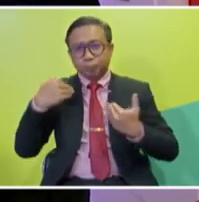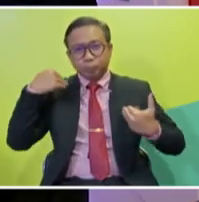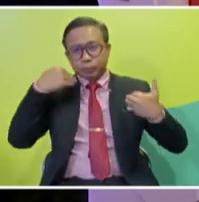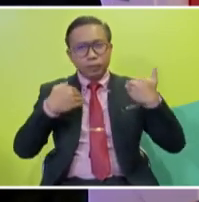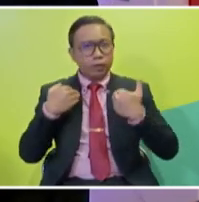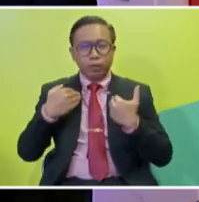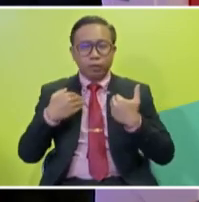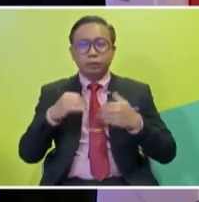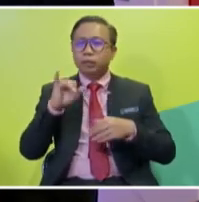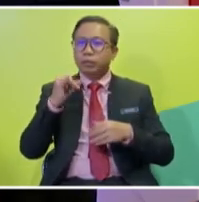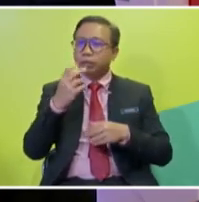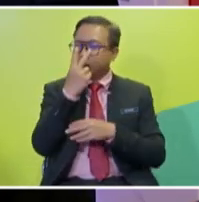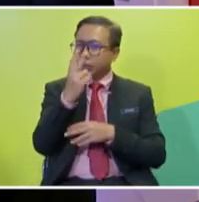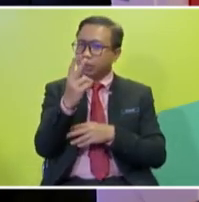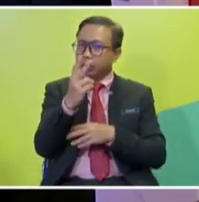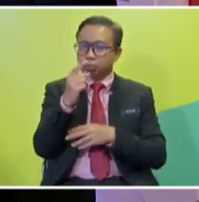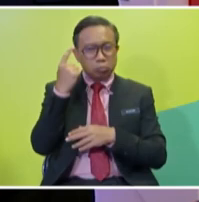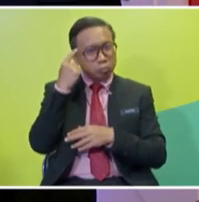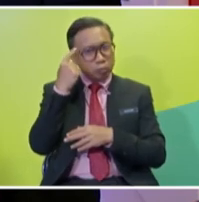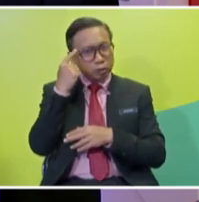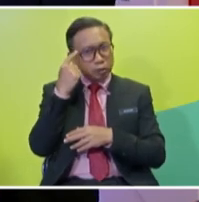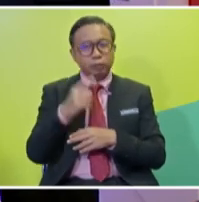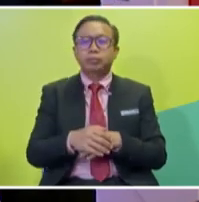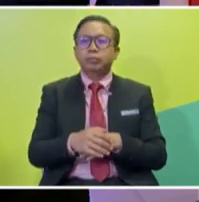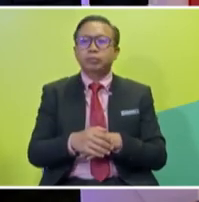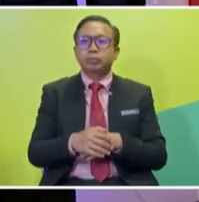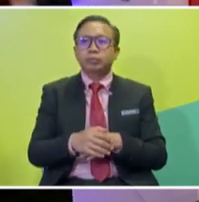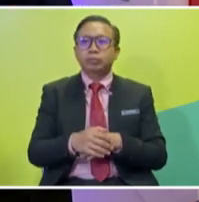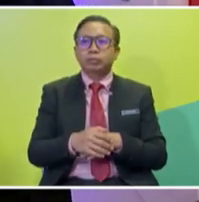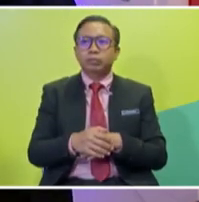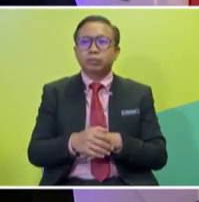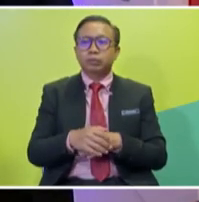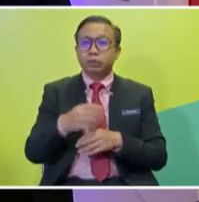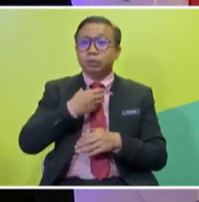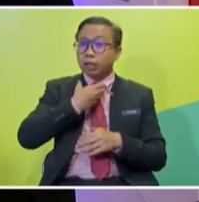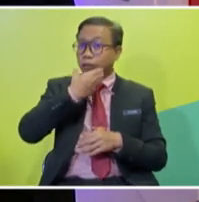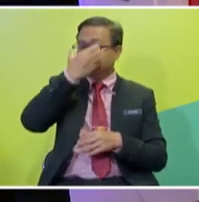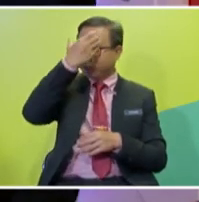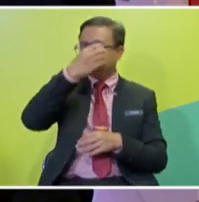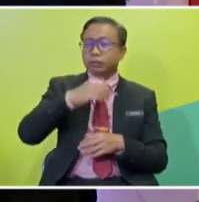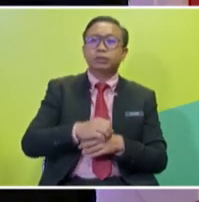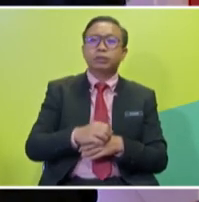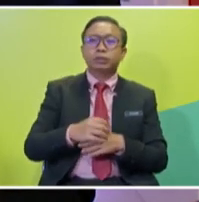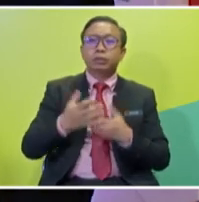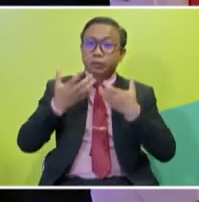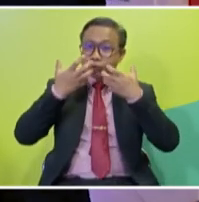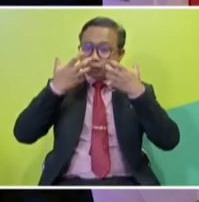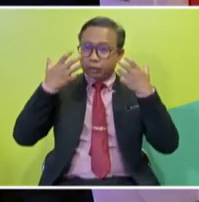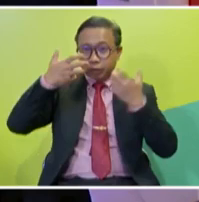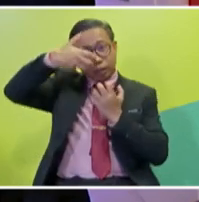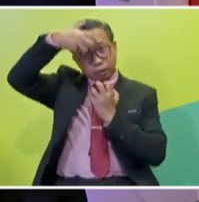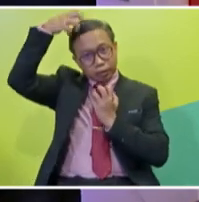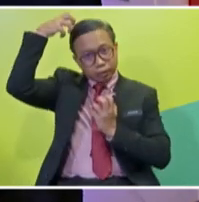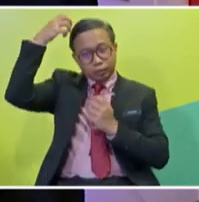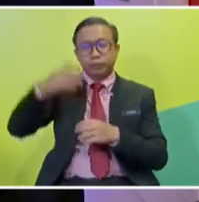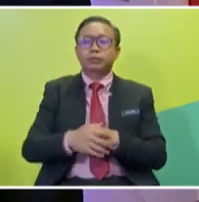tidak dapat lihat dengan mata kasar ataupun secara terus seperti jerapa singa Jadi yang pertama tadi